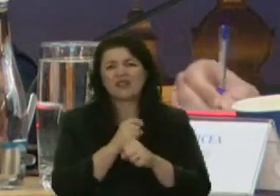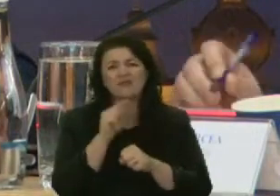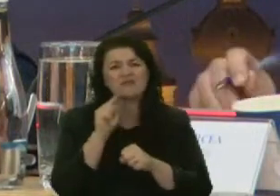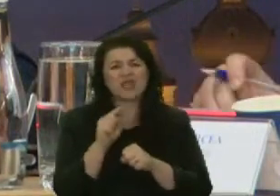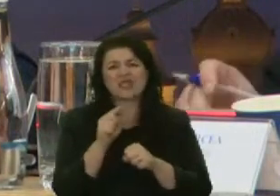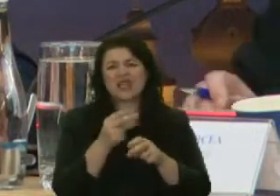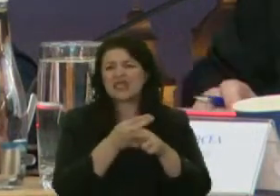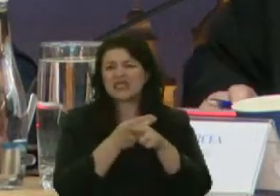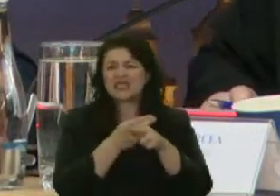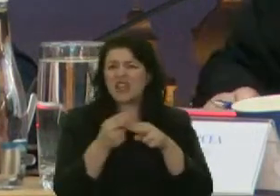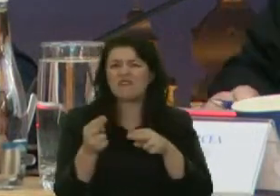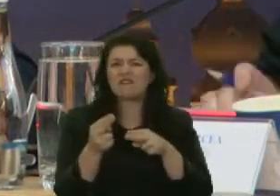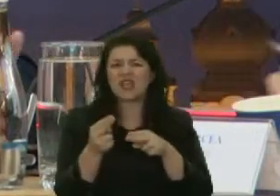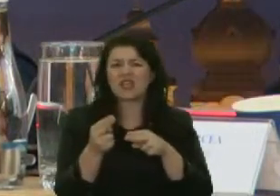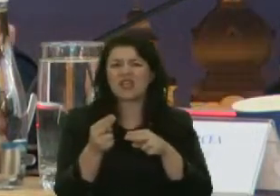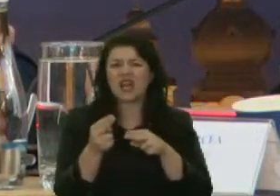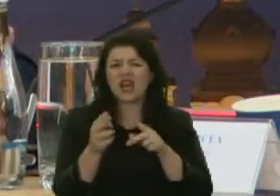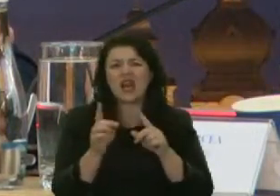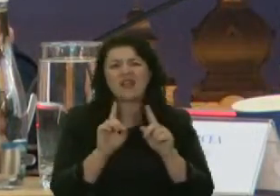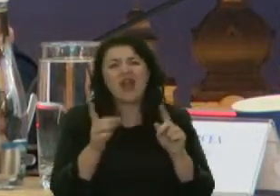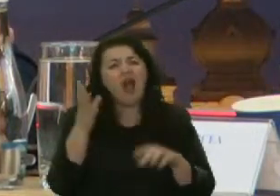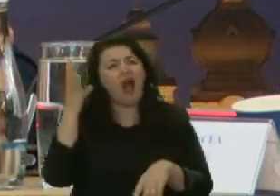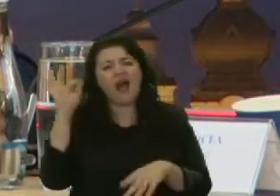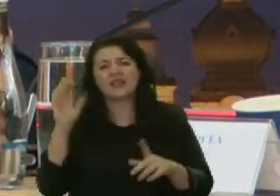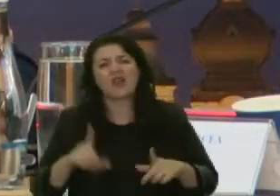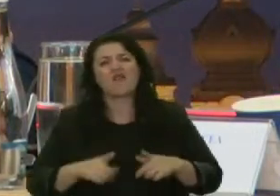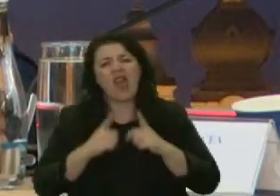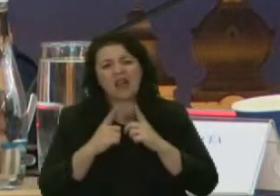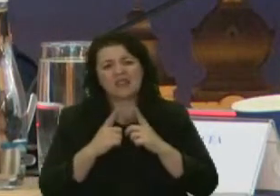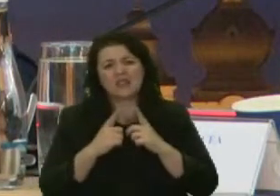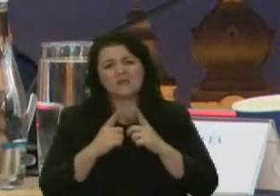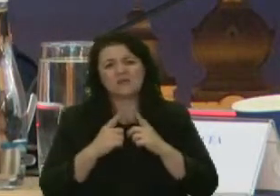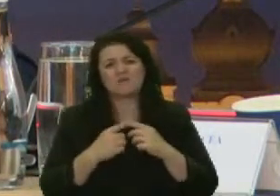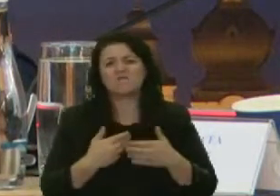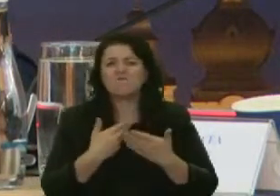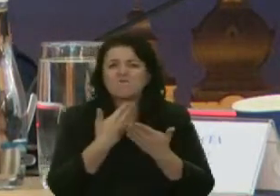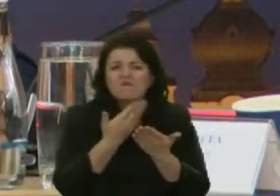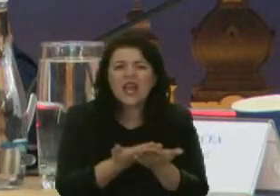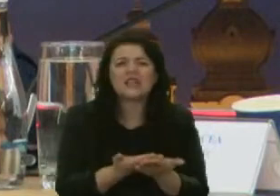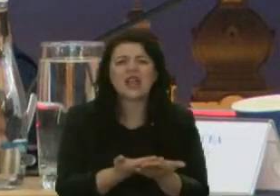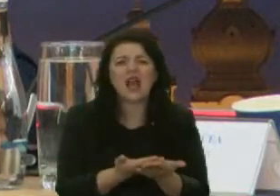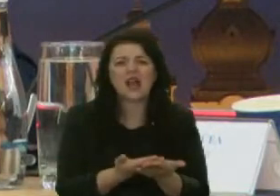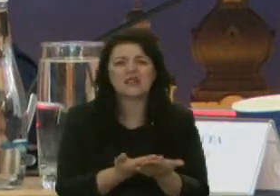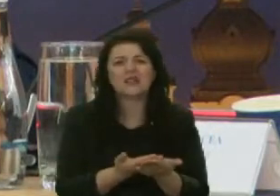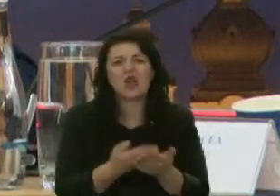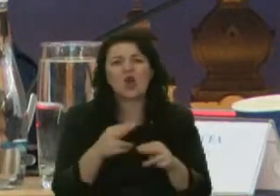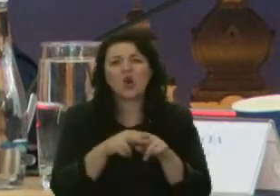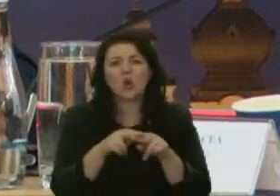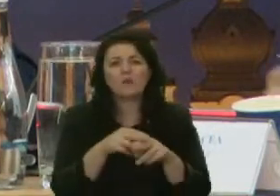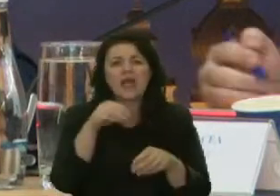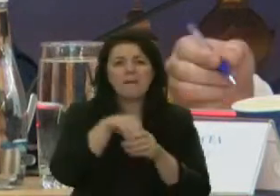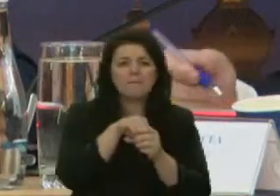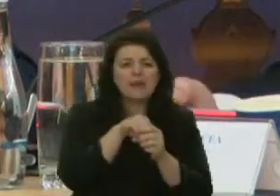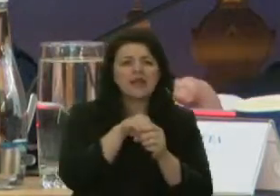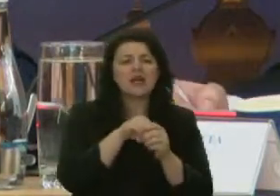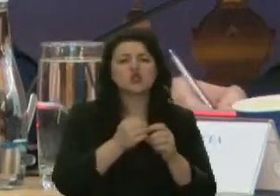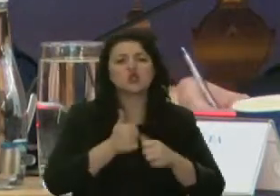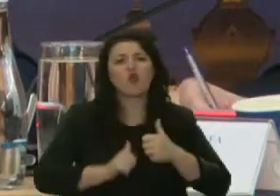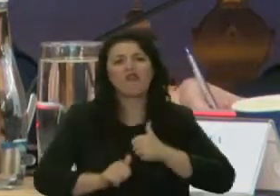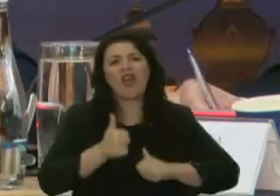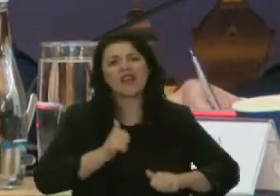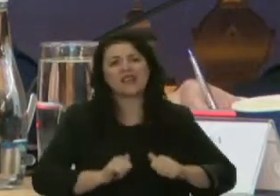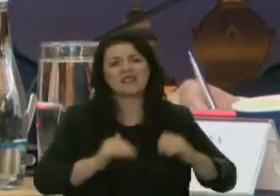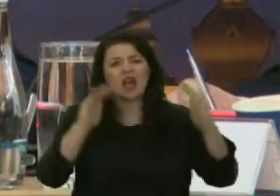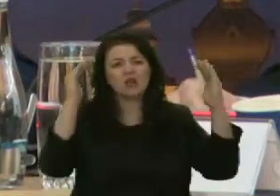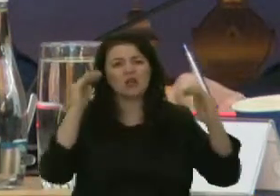absolut divin și de de de de altă viață într adevăr prin dedicația prin prin modul în care se implică prin suferința pe care o